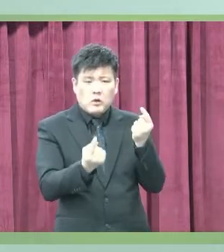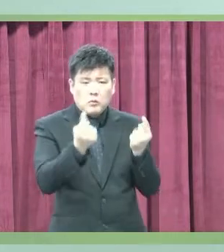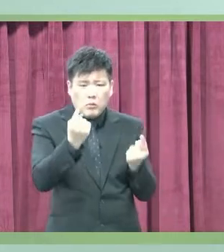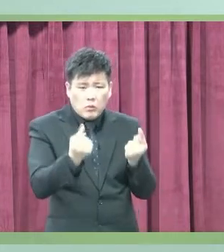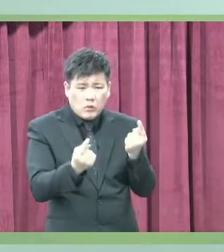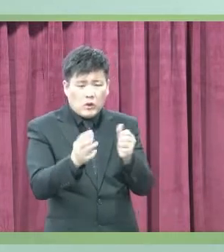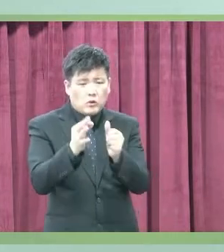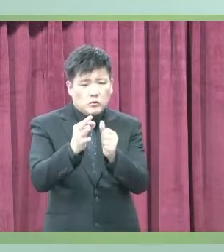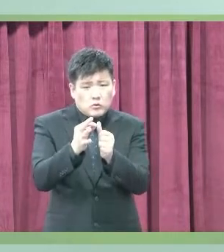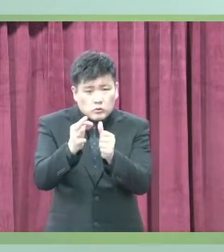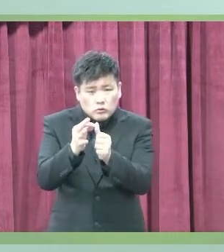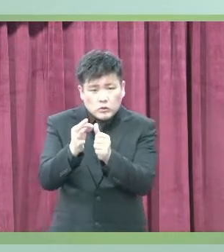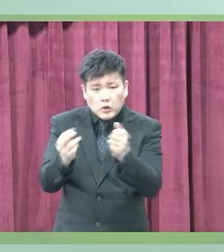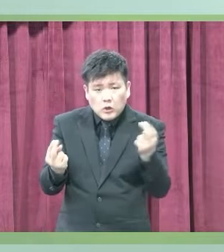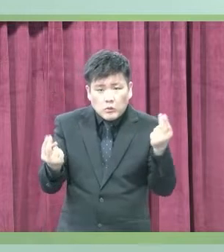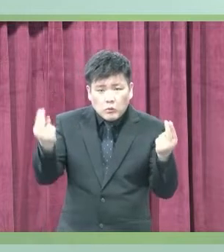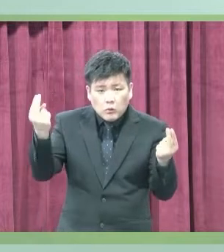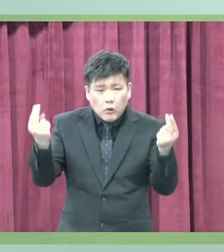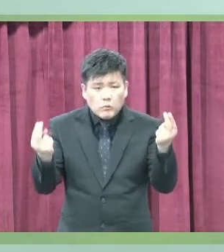떨어지고 있습니다.